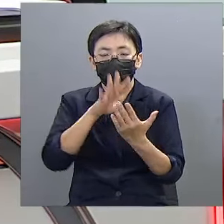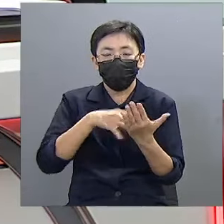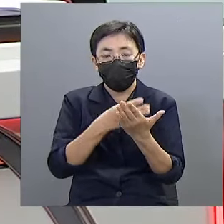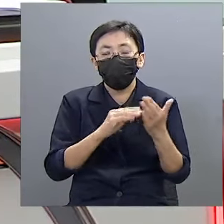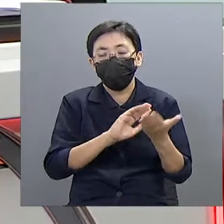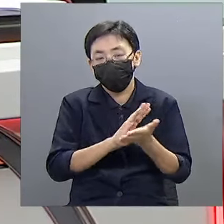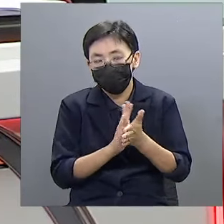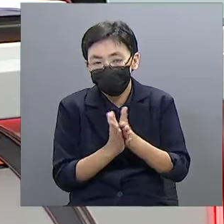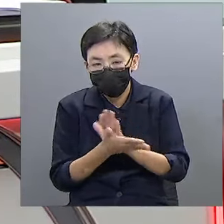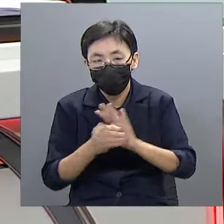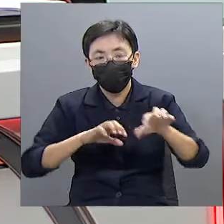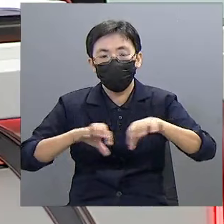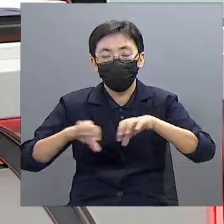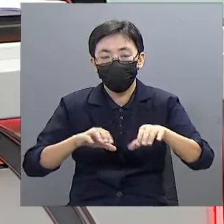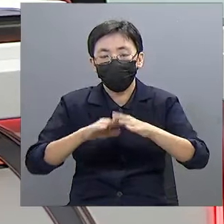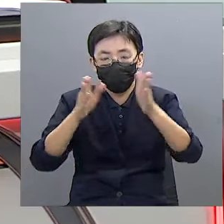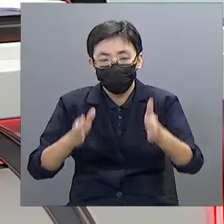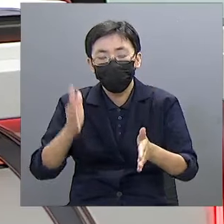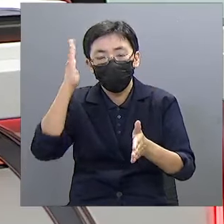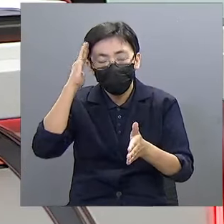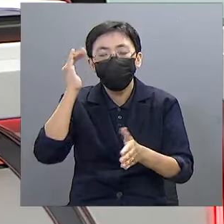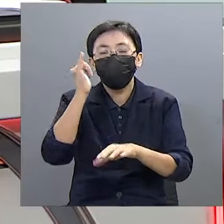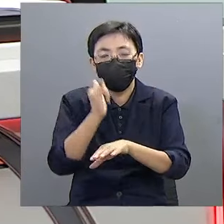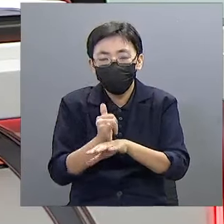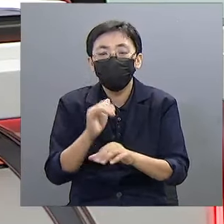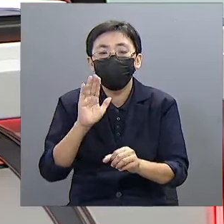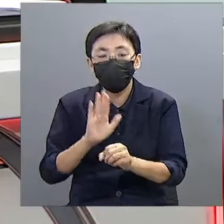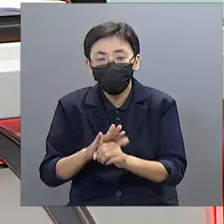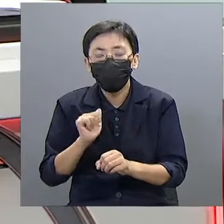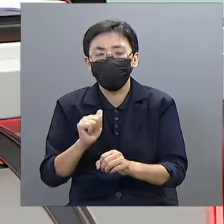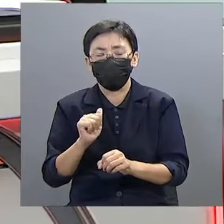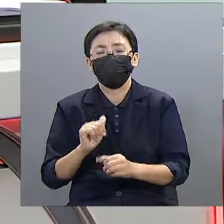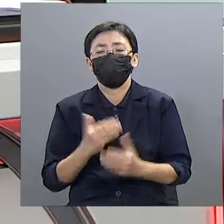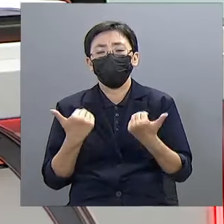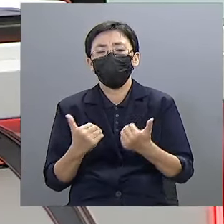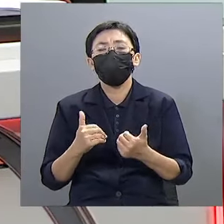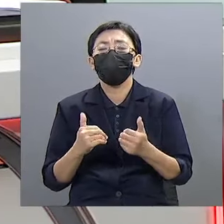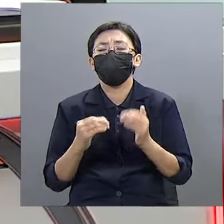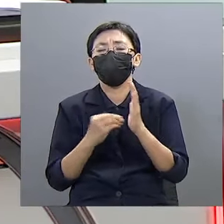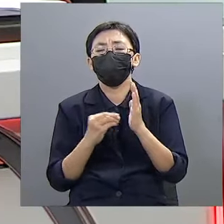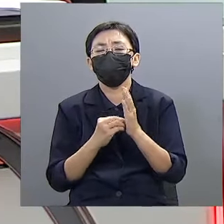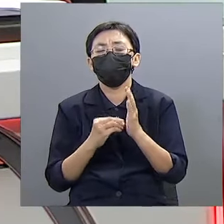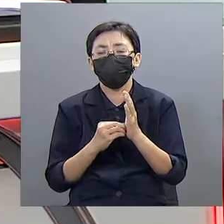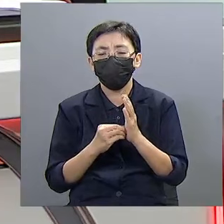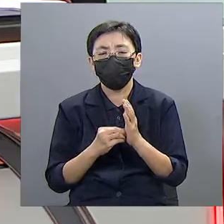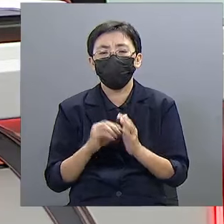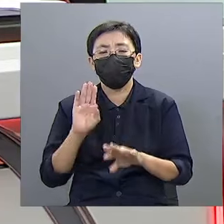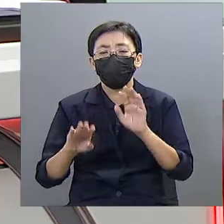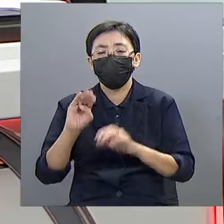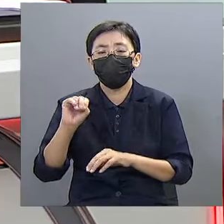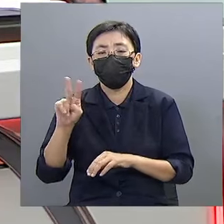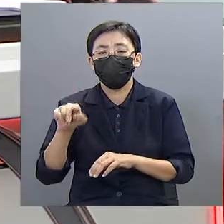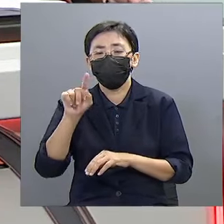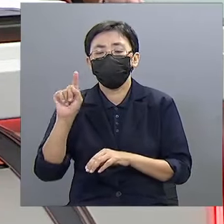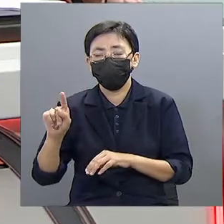บริหารจัดการเตรียมให้เพียงพอค่ะยังไงกรุงเทพฯพบว่าตอนนี้การครองเตียงคู่บิดสูงถึงร้อยละ 42แล้วนะคะที่มัน